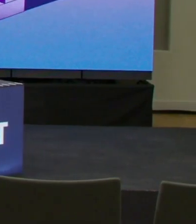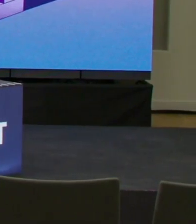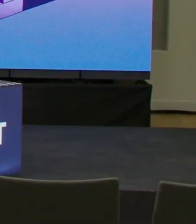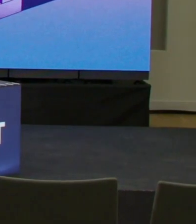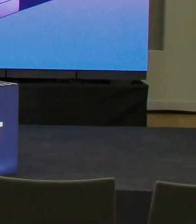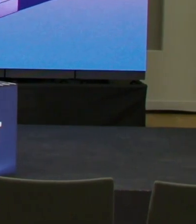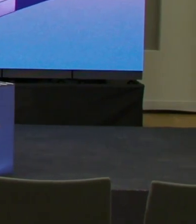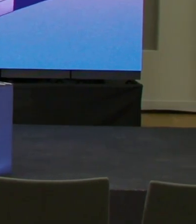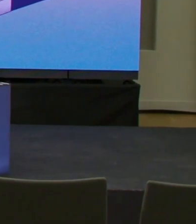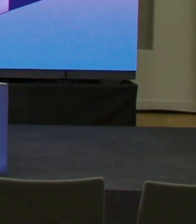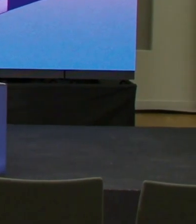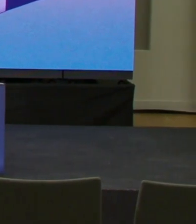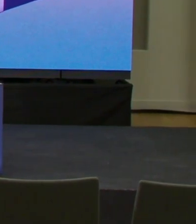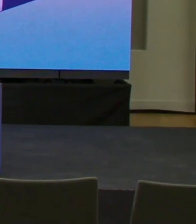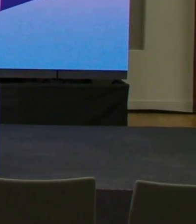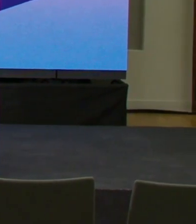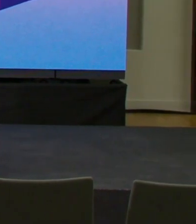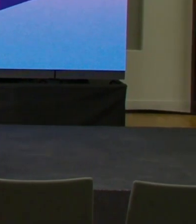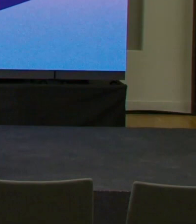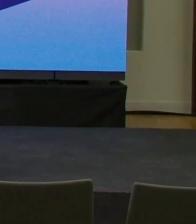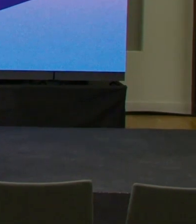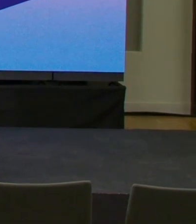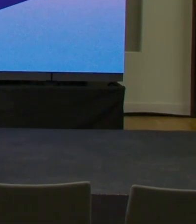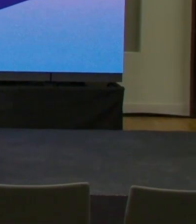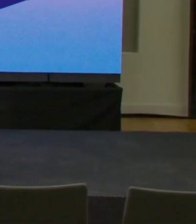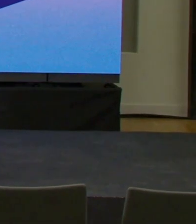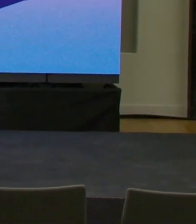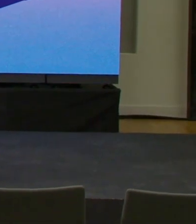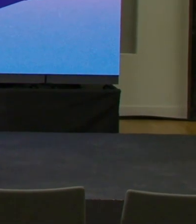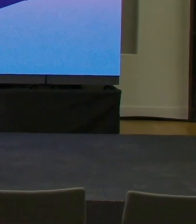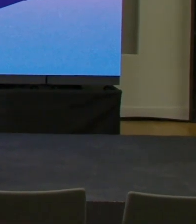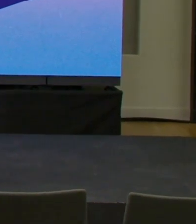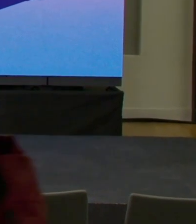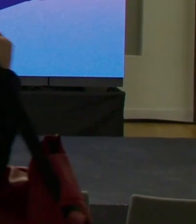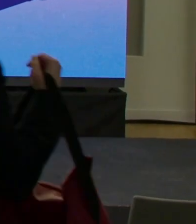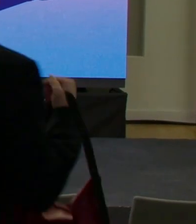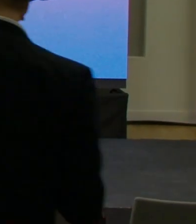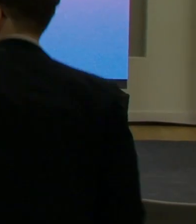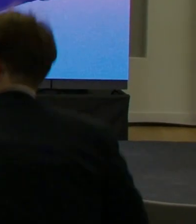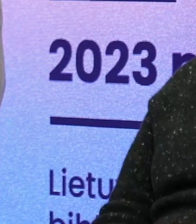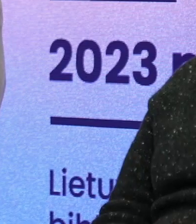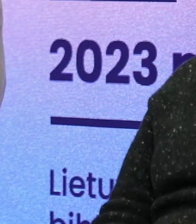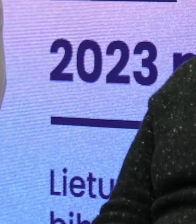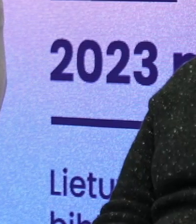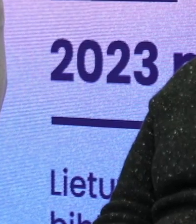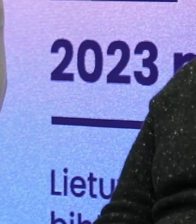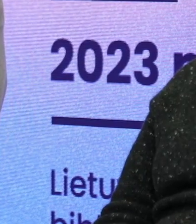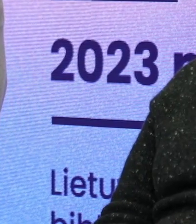Pereikime prie kitos mūsų renginio dalies ir pradėsime diskusiją apie šiuolaikinį antisemitizmą